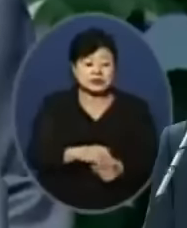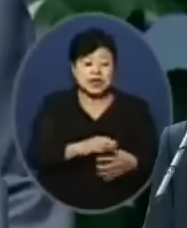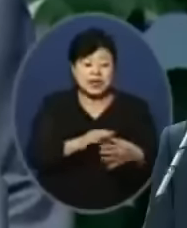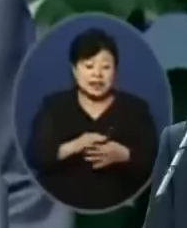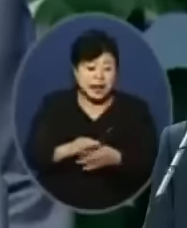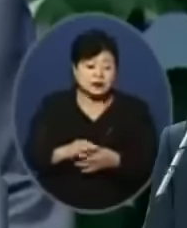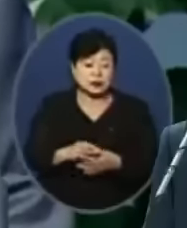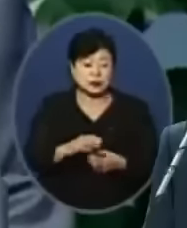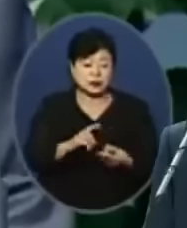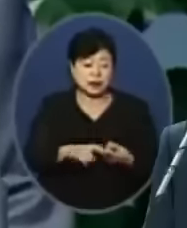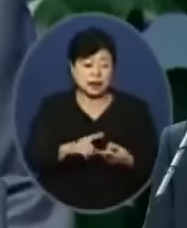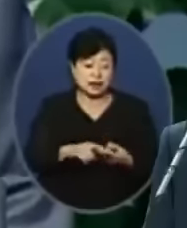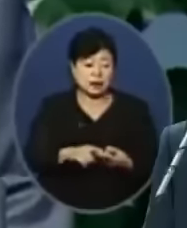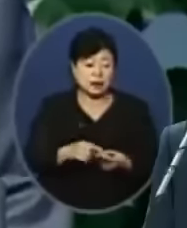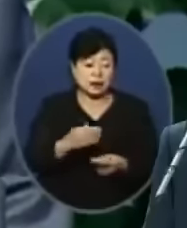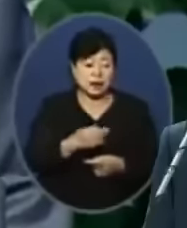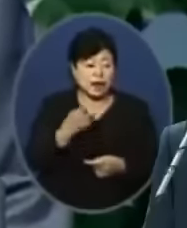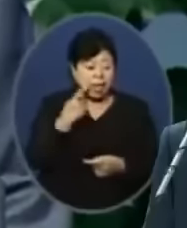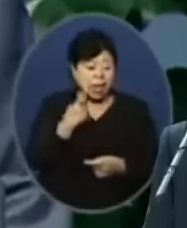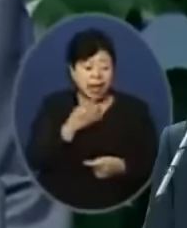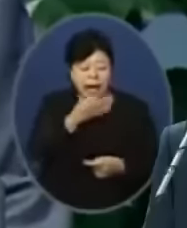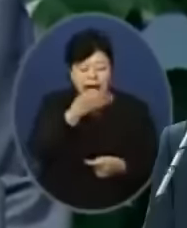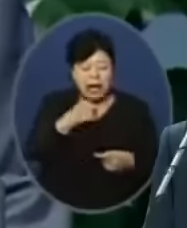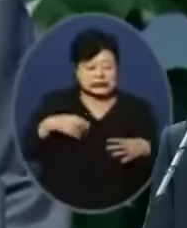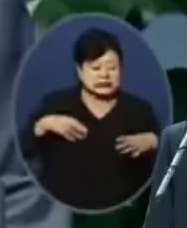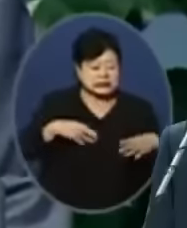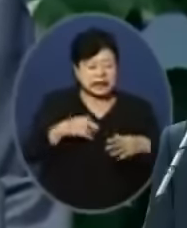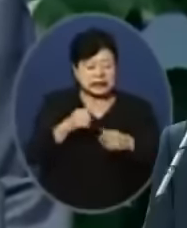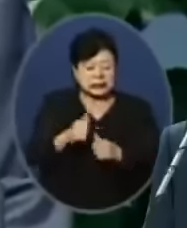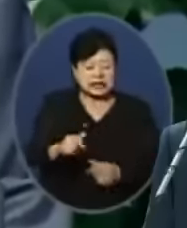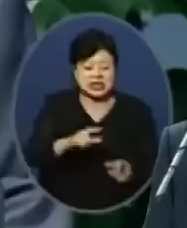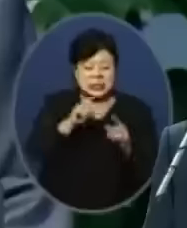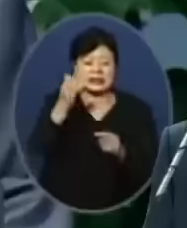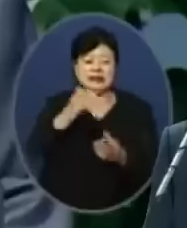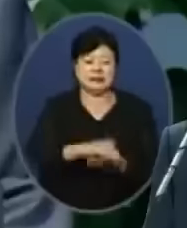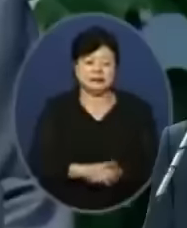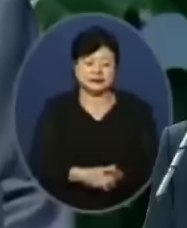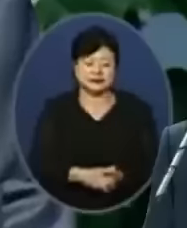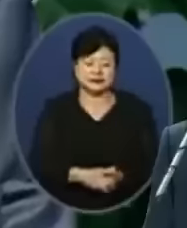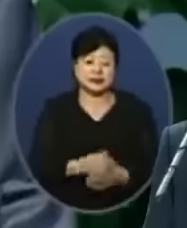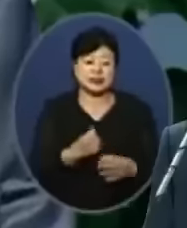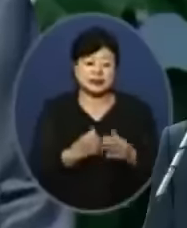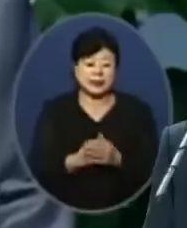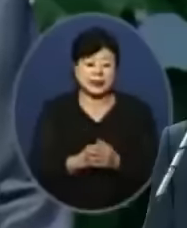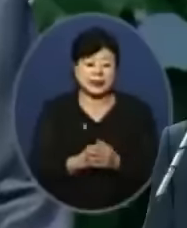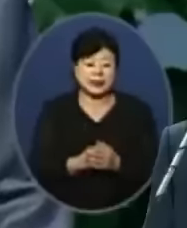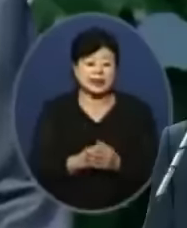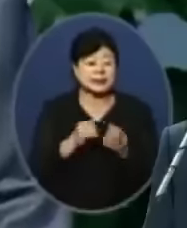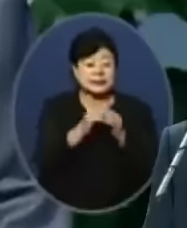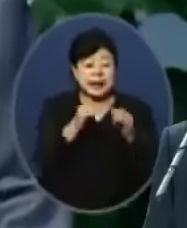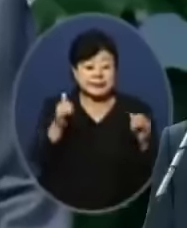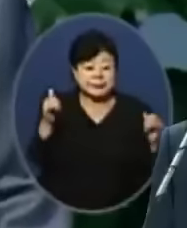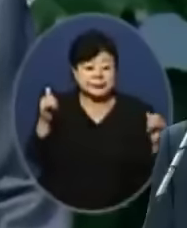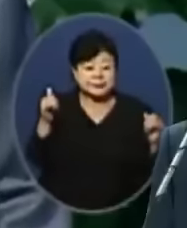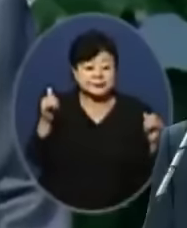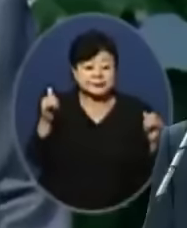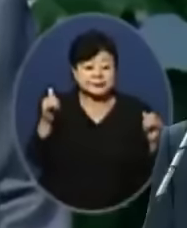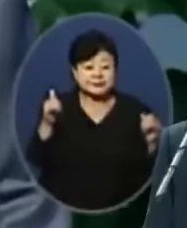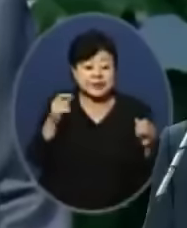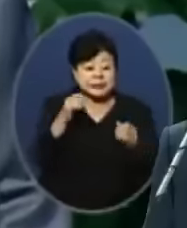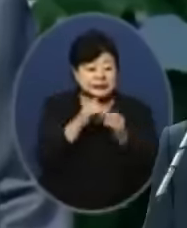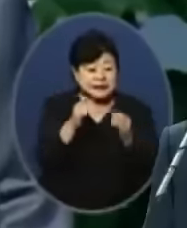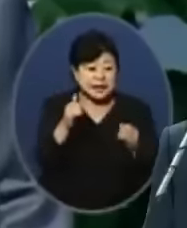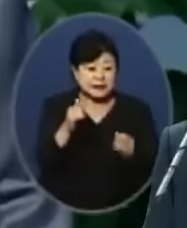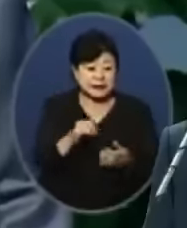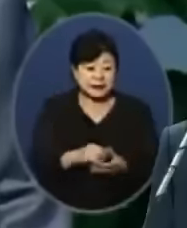세속을 따라서 육체의 정욕, 안목의 정욕, 이성의 자랑을 따라서 살게 되는 것입니다. 그러므로 사람은 한